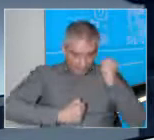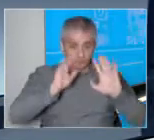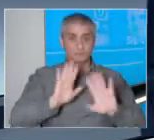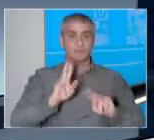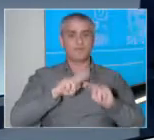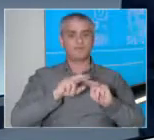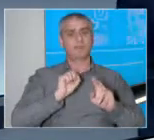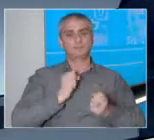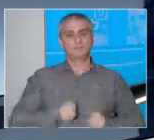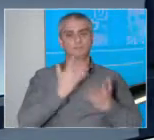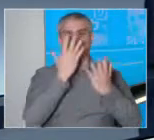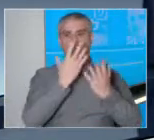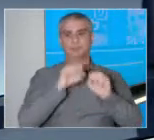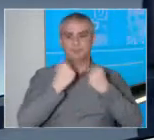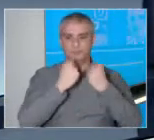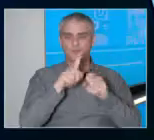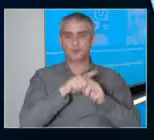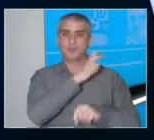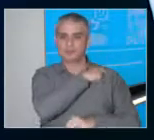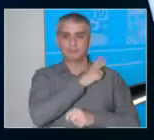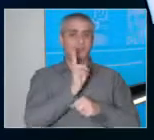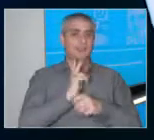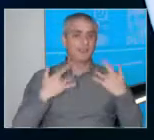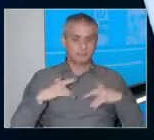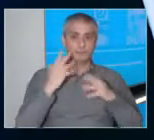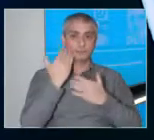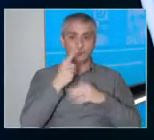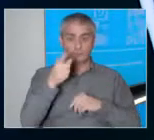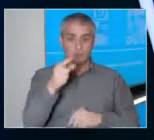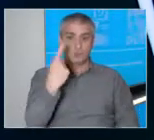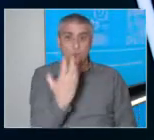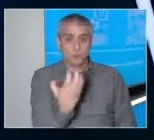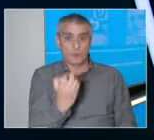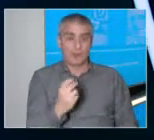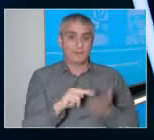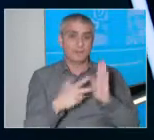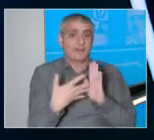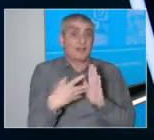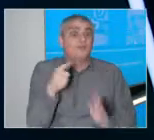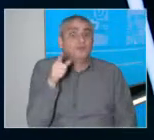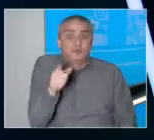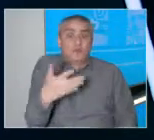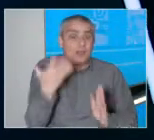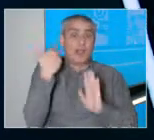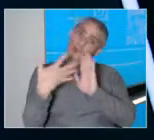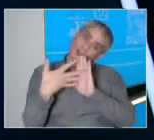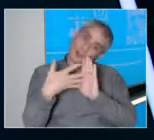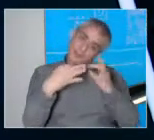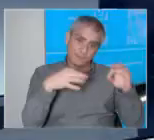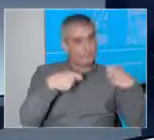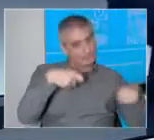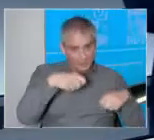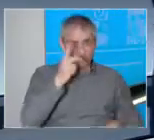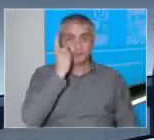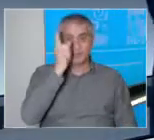לאולפנים, ואז הוא משחרר את הפיגוע הבא. איך הוא תפר את אותו קצין שהלך והכחיש, בסוף מתברר שהוא זה שמוקלט בחדר החקירות. והוא זה שהחוקר לפני זה בניירות ערך, שיהיה